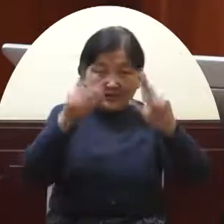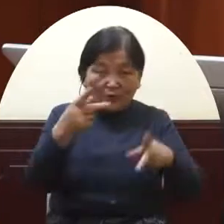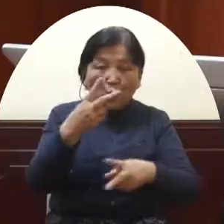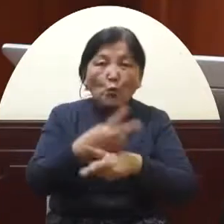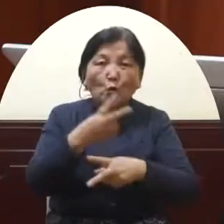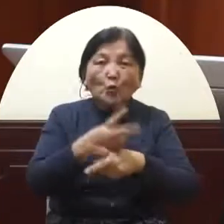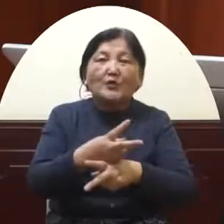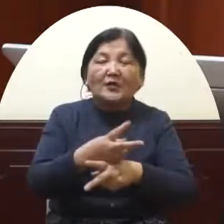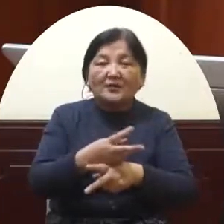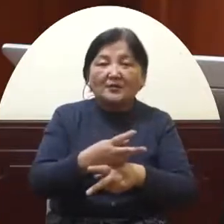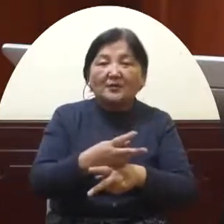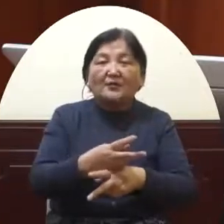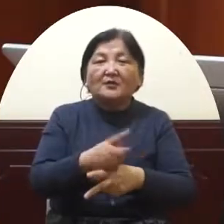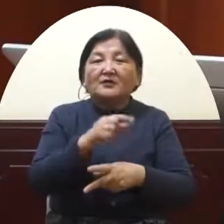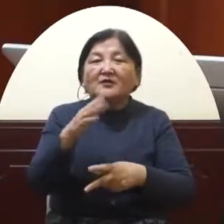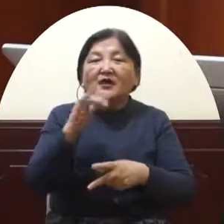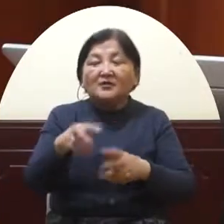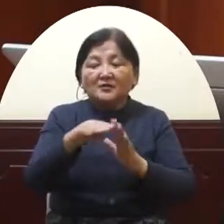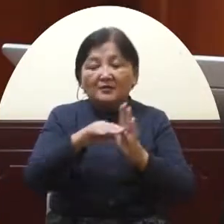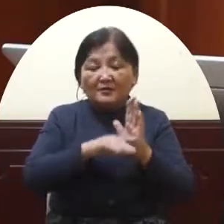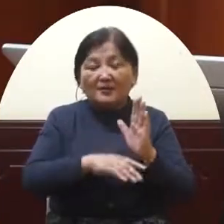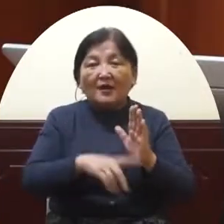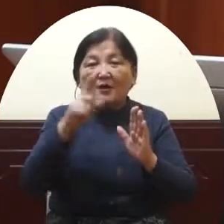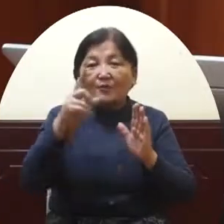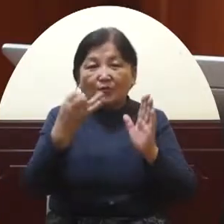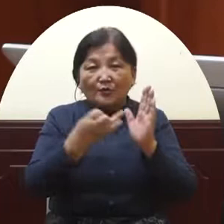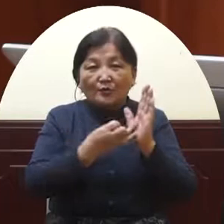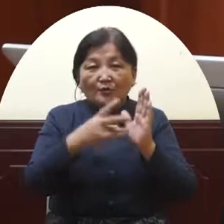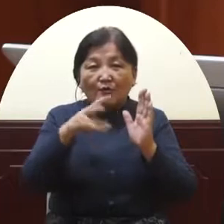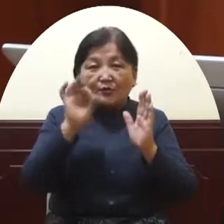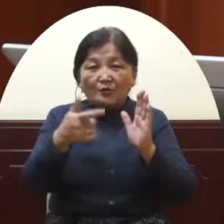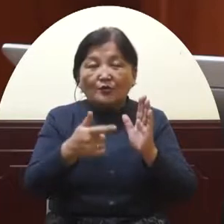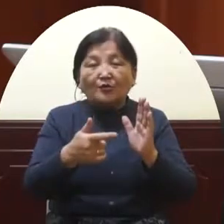албан ёсны сонгуулийн сурталчилгаа нь одоогоор бол 17 хоног байна парламентын сонгуул.